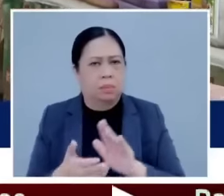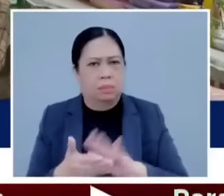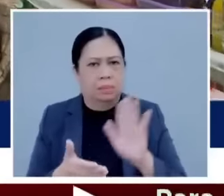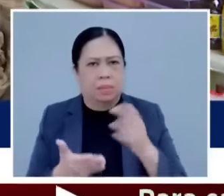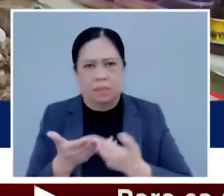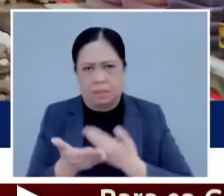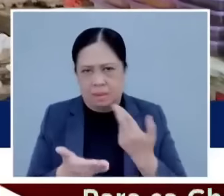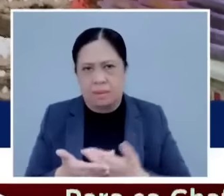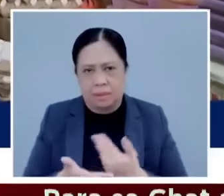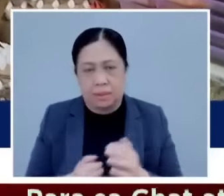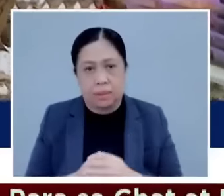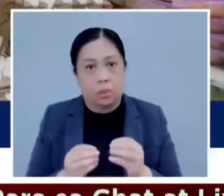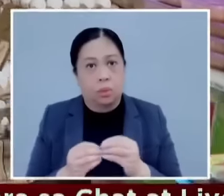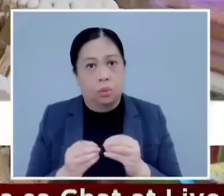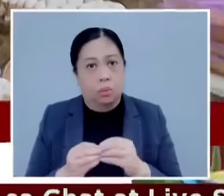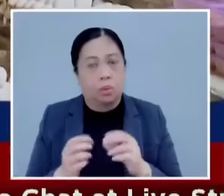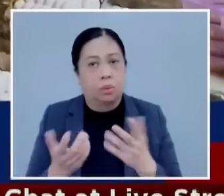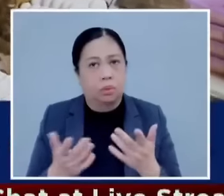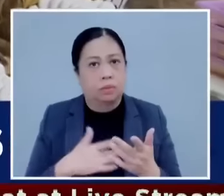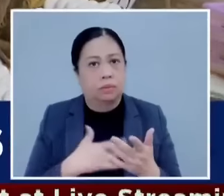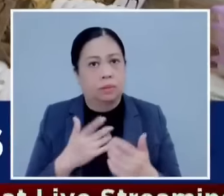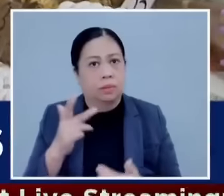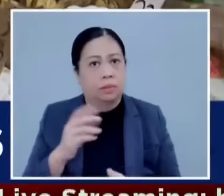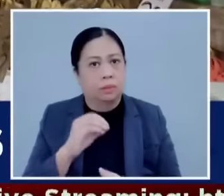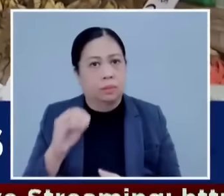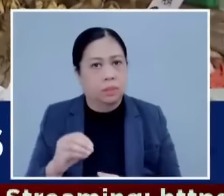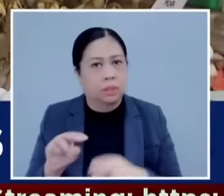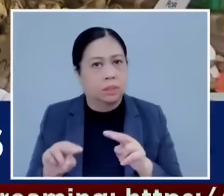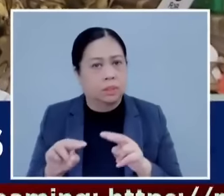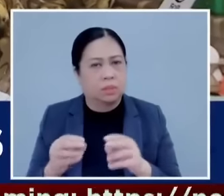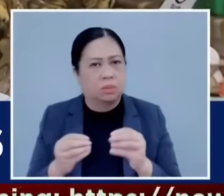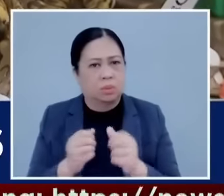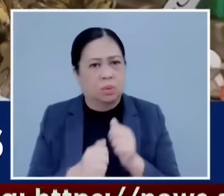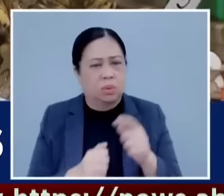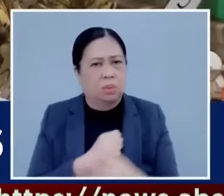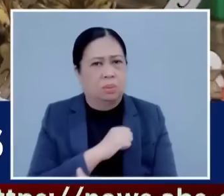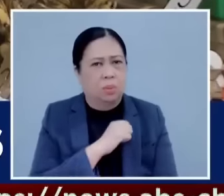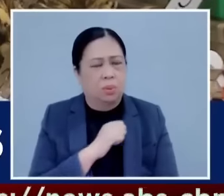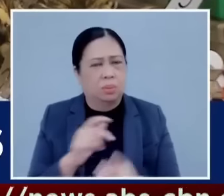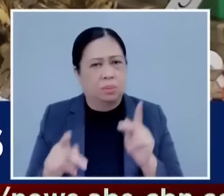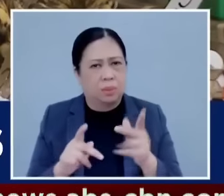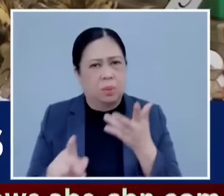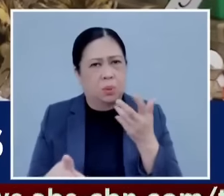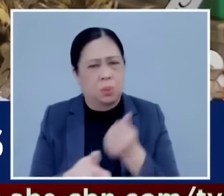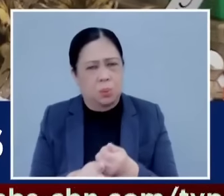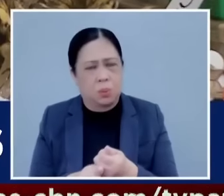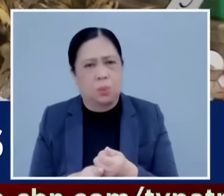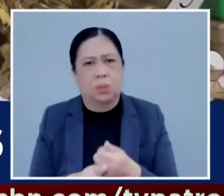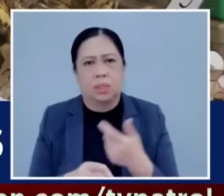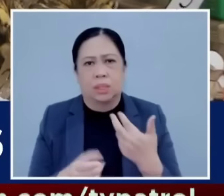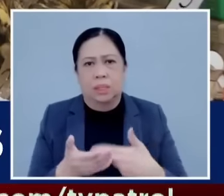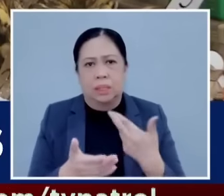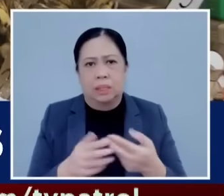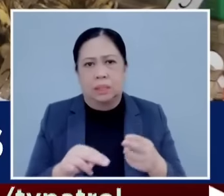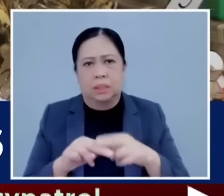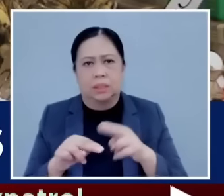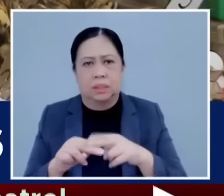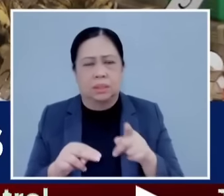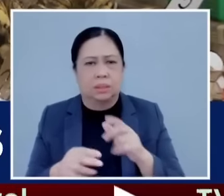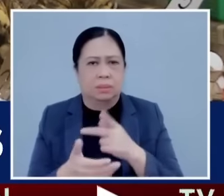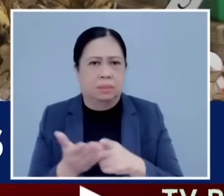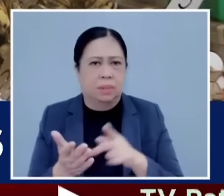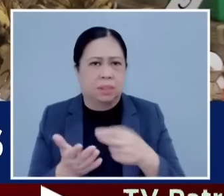bigas. Mas damaan nila ng 30% sa pinakamahihirap na pamilyang Pilipino ang rice inflation dahil mas malaking bahagi